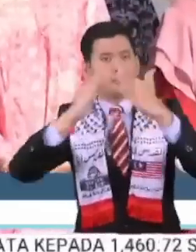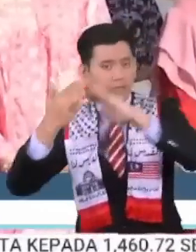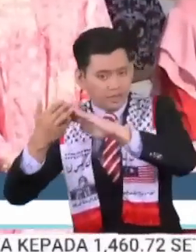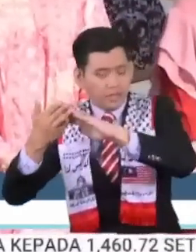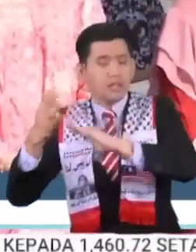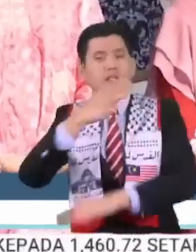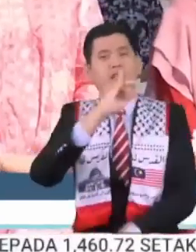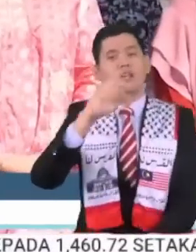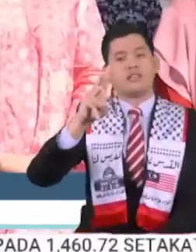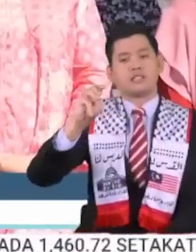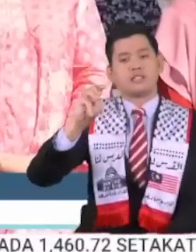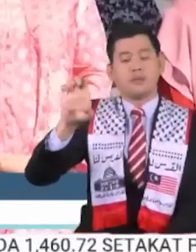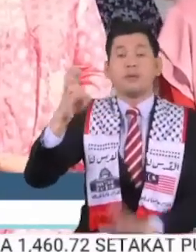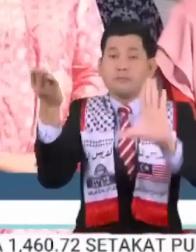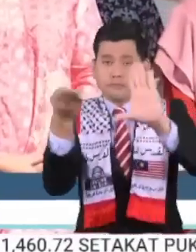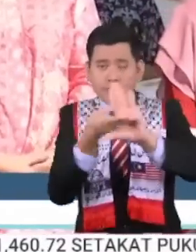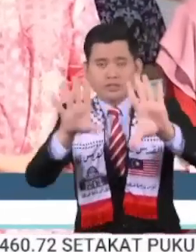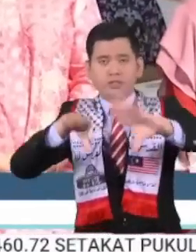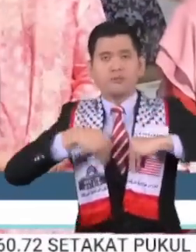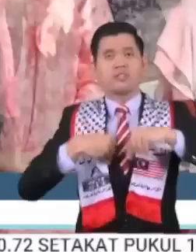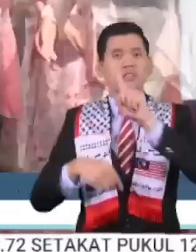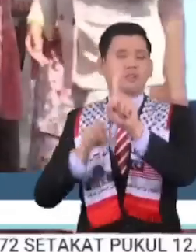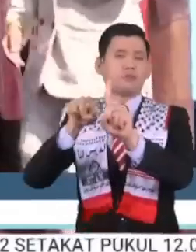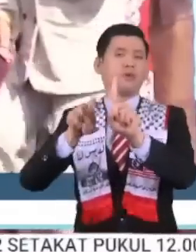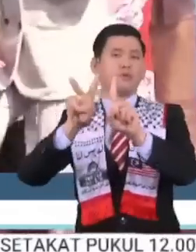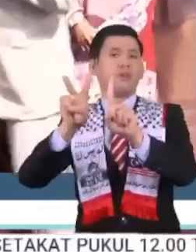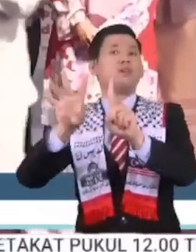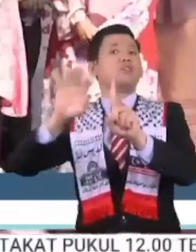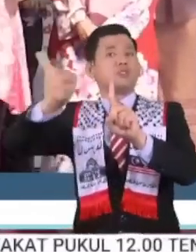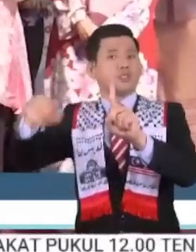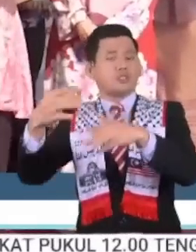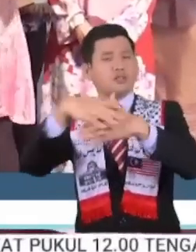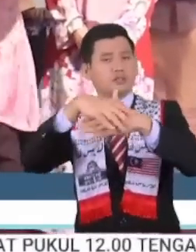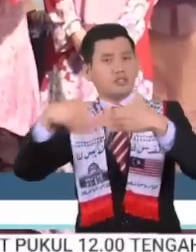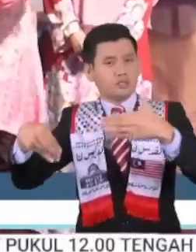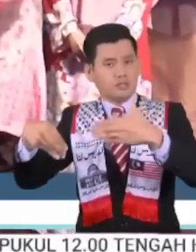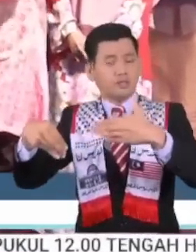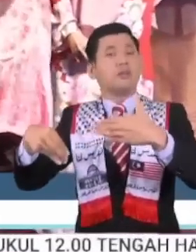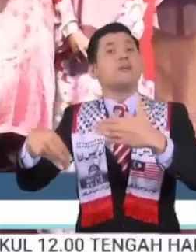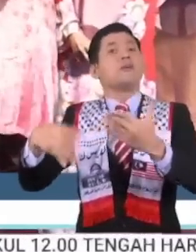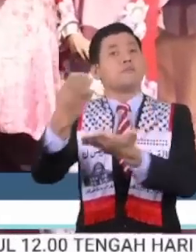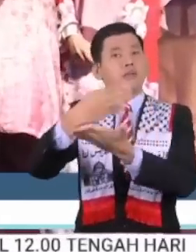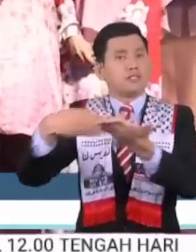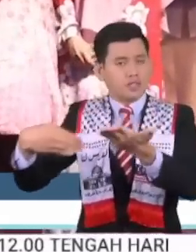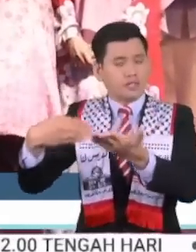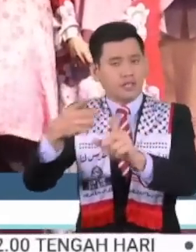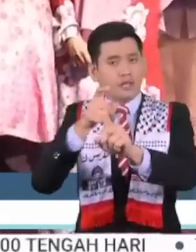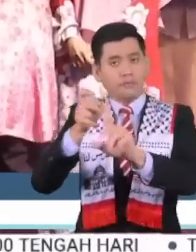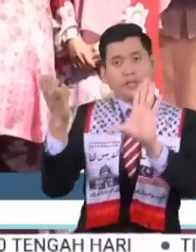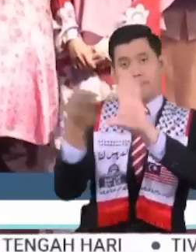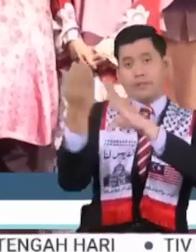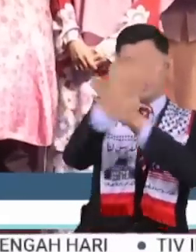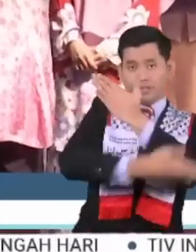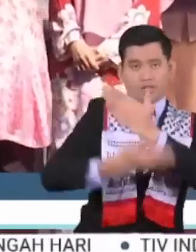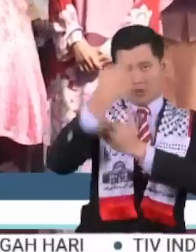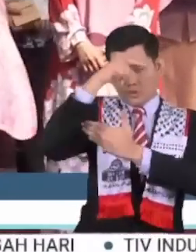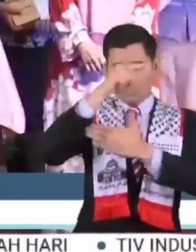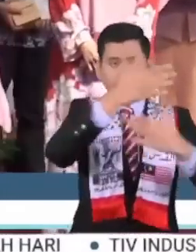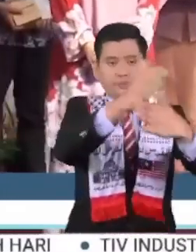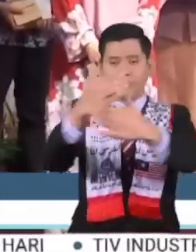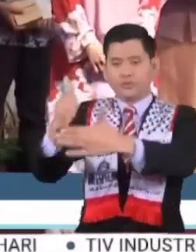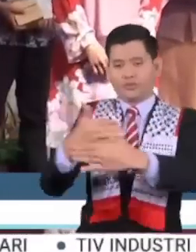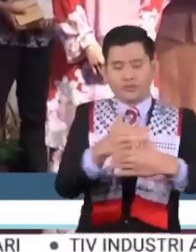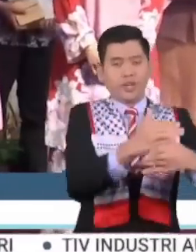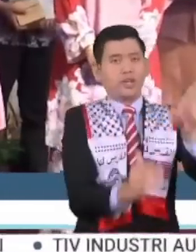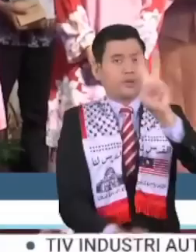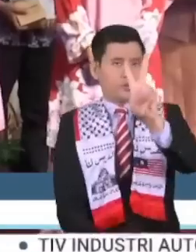Tahun ini SME Bank menerima 1.24 juta ringgit dana fasilitasi daripada Bank Negara Malaysia untuk diagihkan